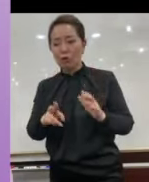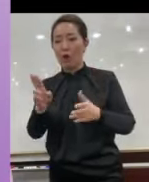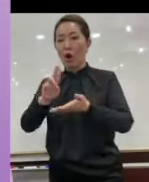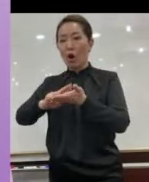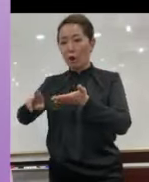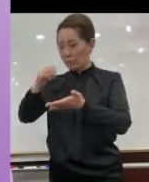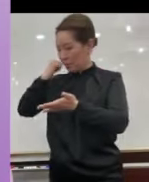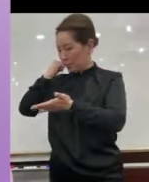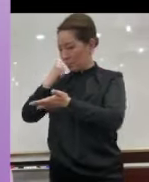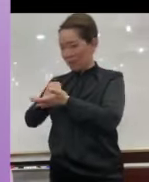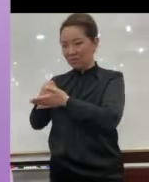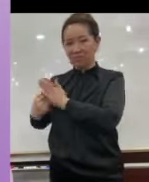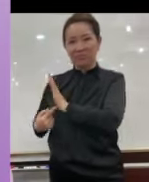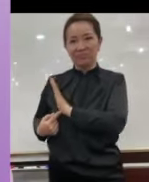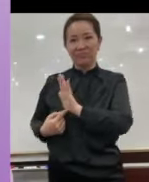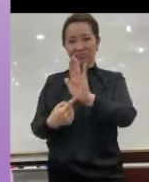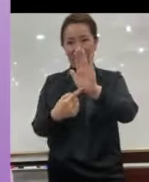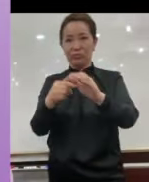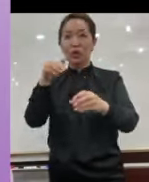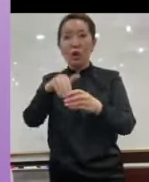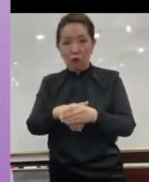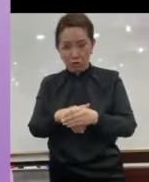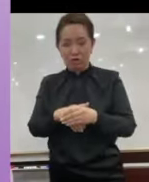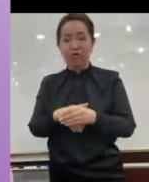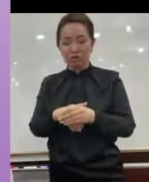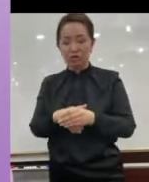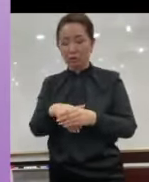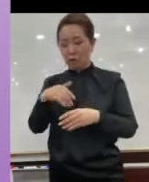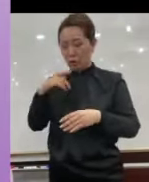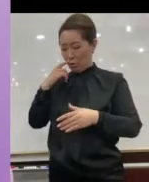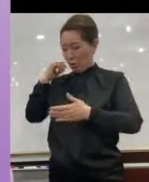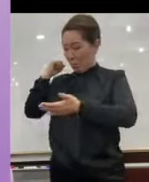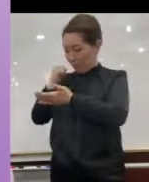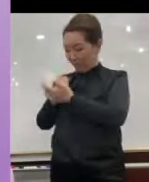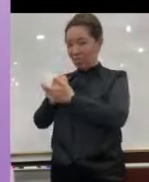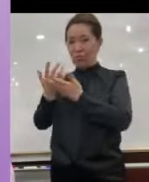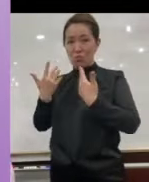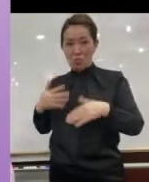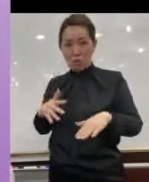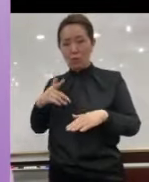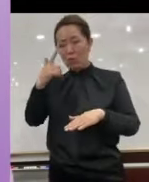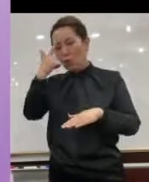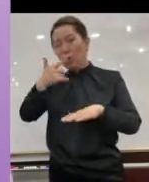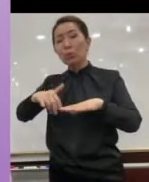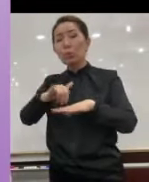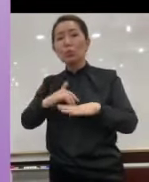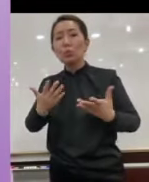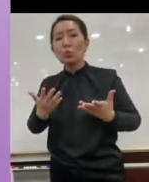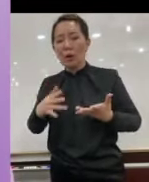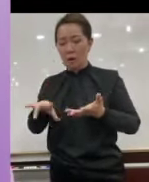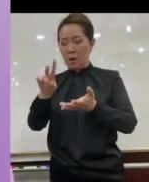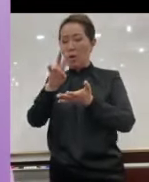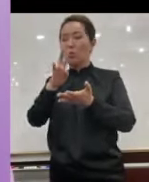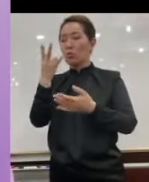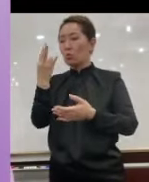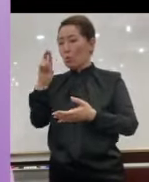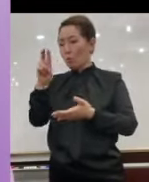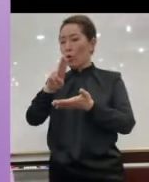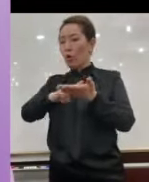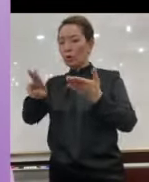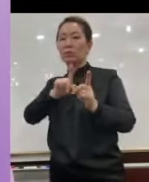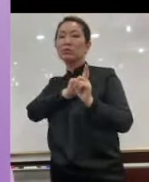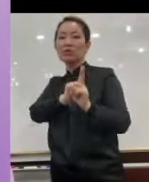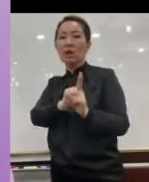байгаа. Энэ саяхан баталсан улсын хувьд бол Монгол улс Нүби конвенцийг дагаж мөрдөх шаардлагатай.